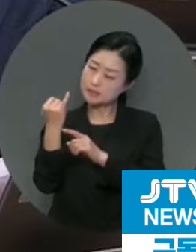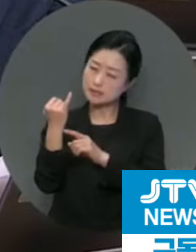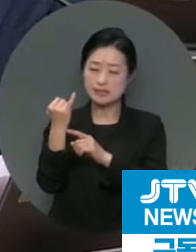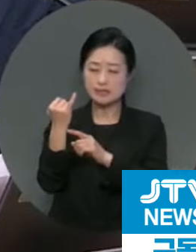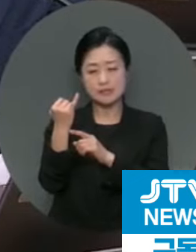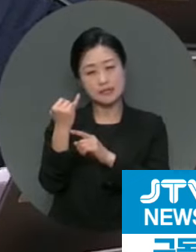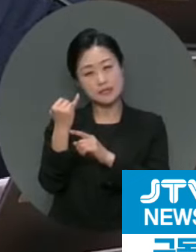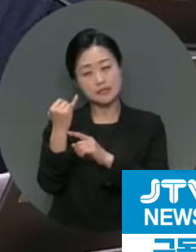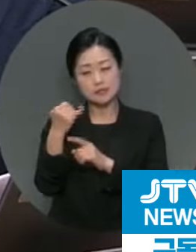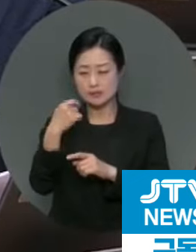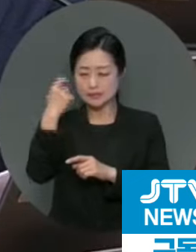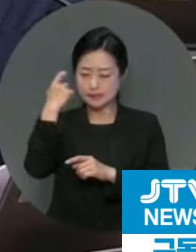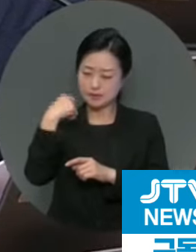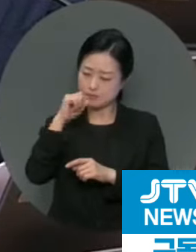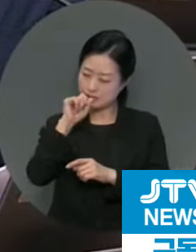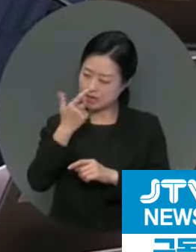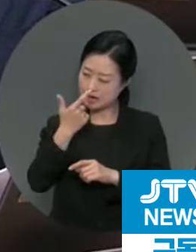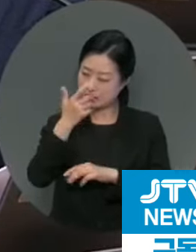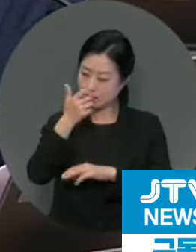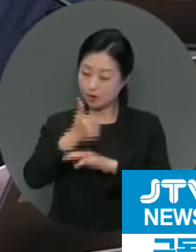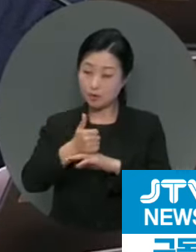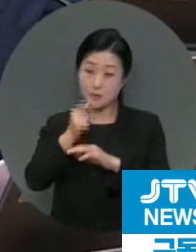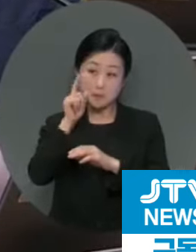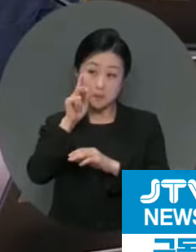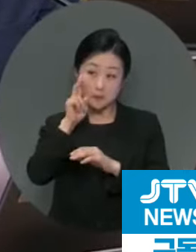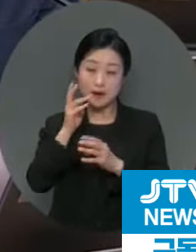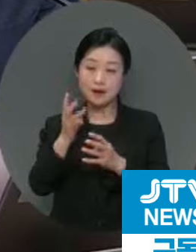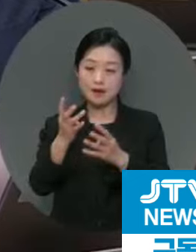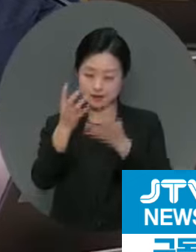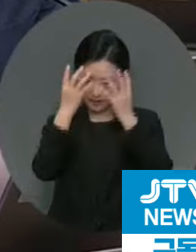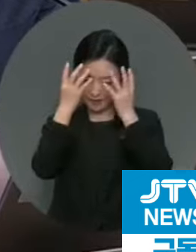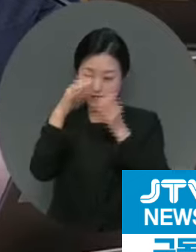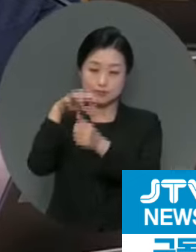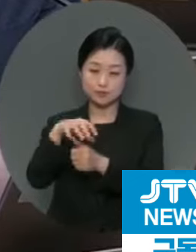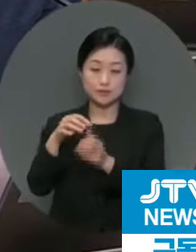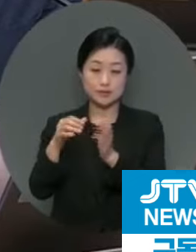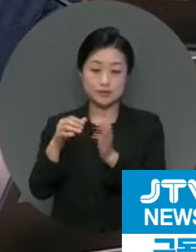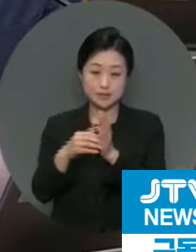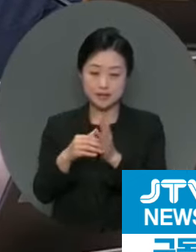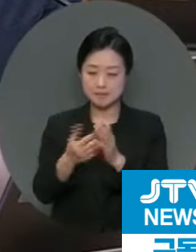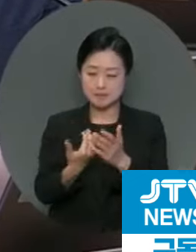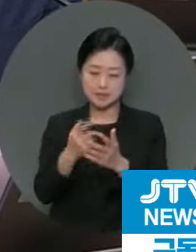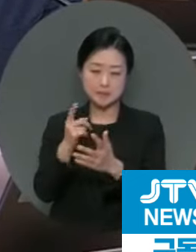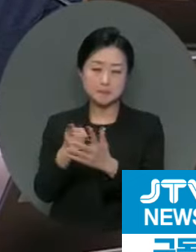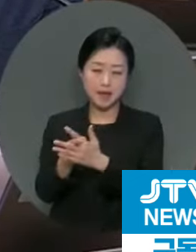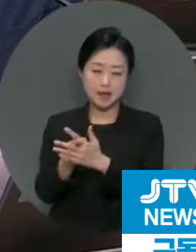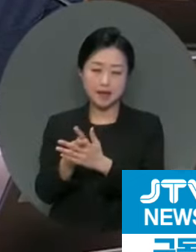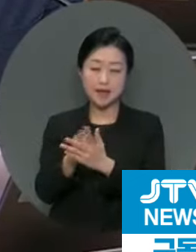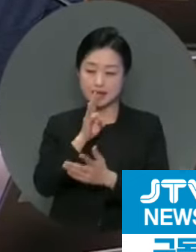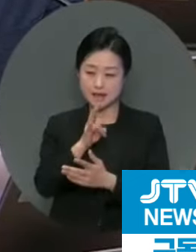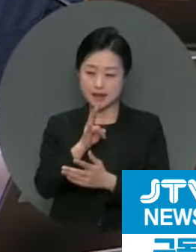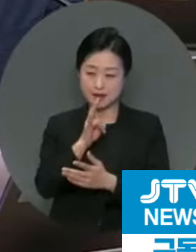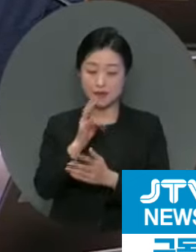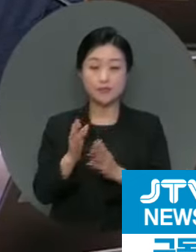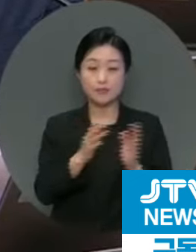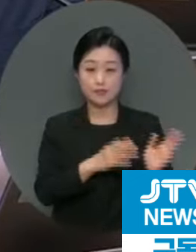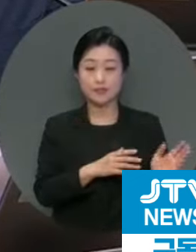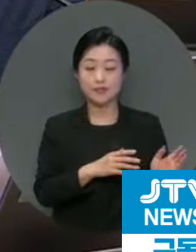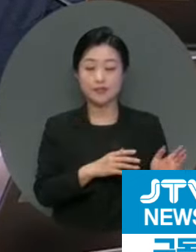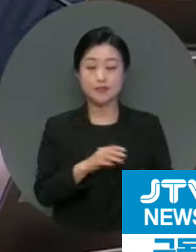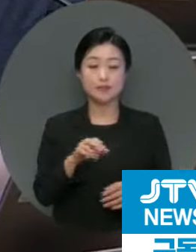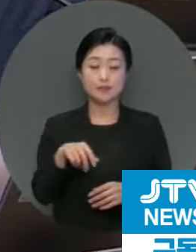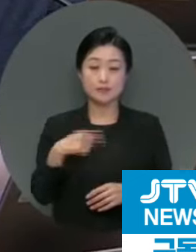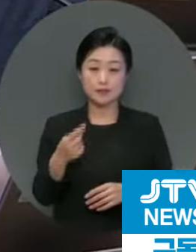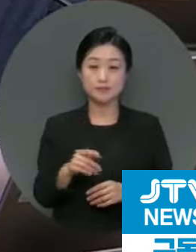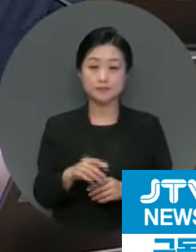뒤에 법정 구속됐다는 뭐 그런 걸 갖다가 이제 예상했다라든가 예견했다라든가 또 이동훈 씨인가요? 조선일보